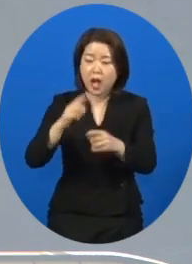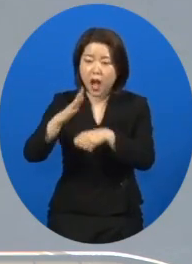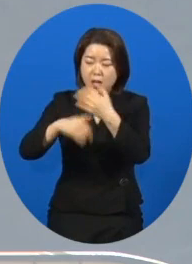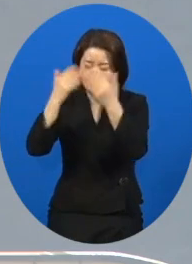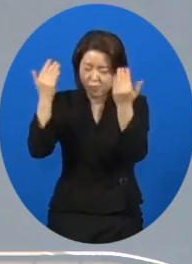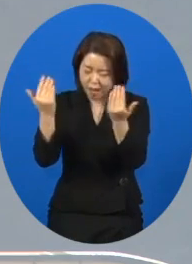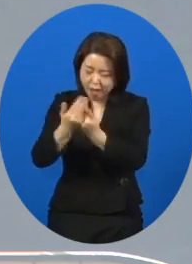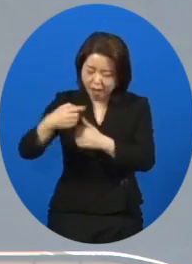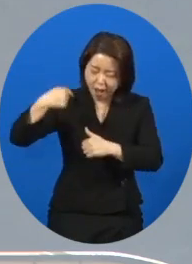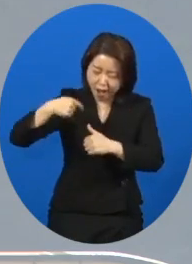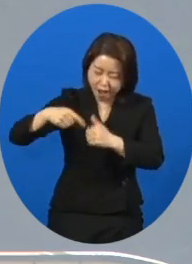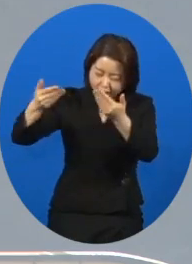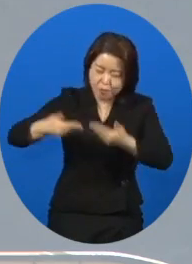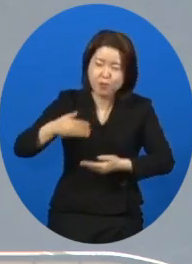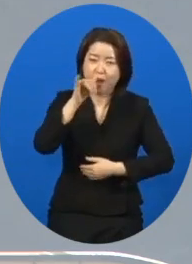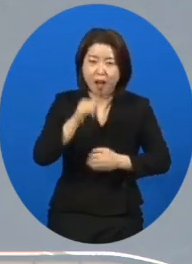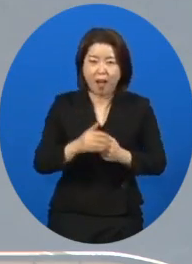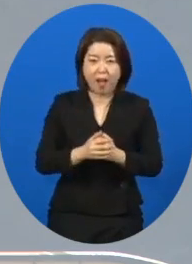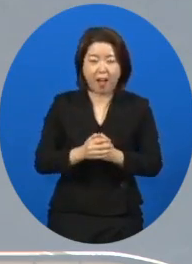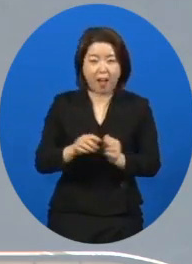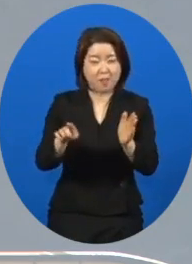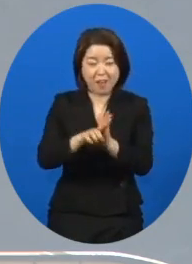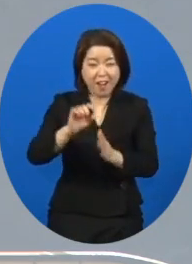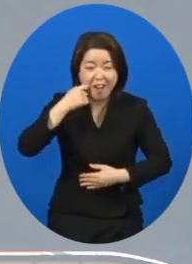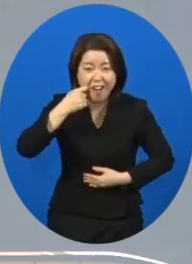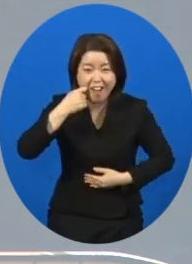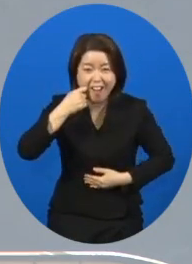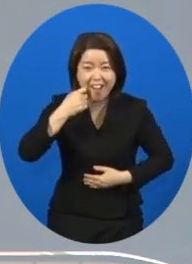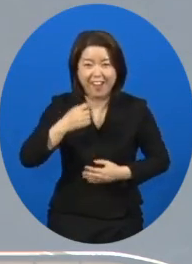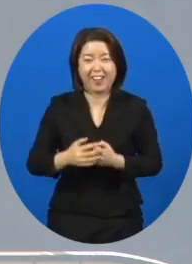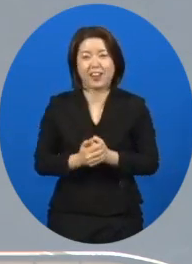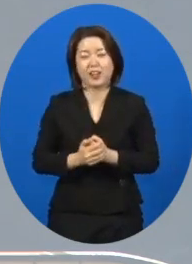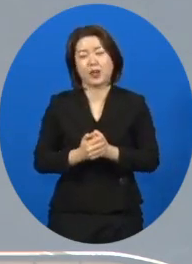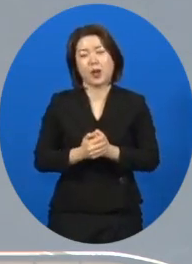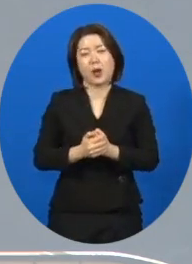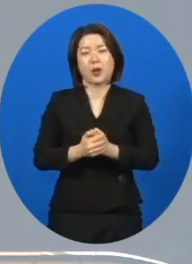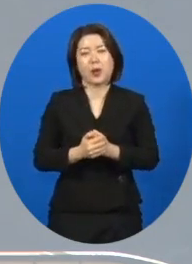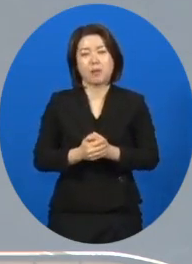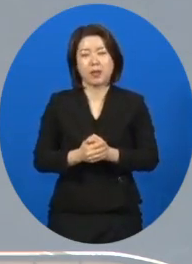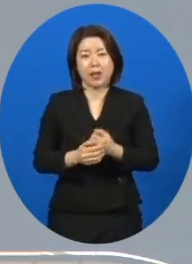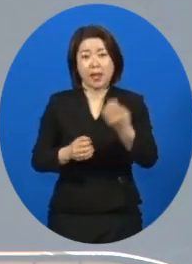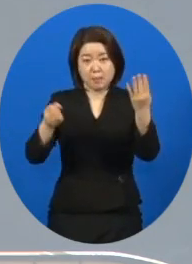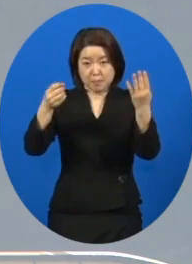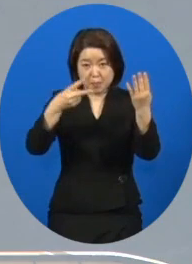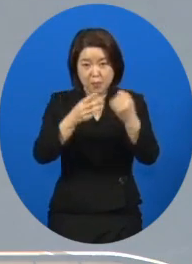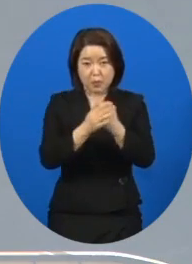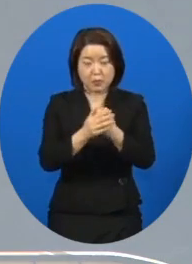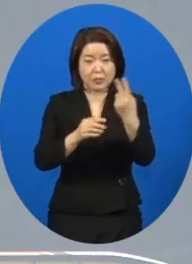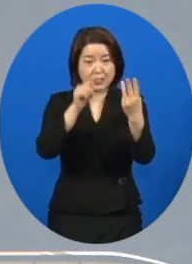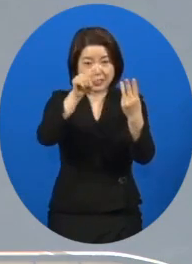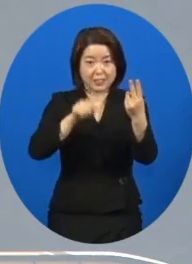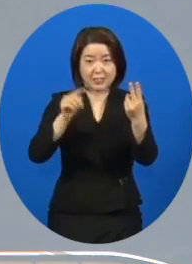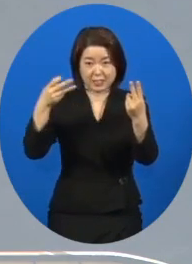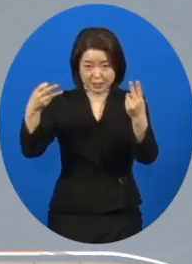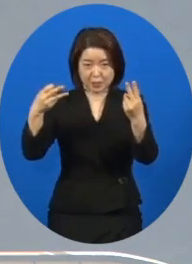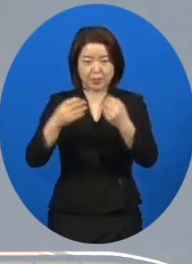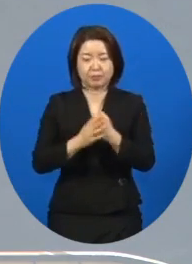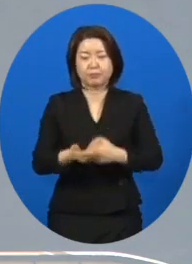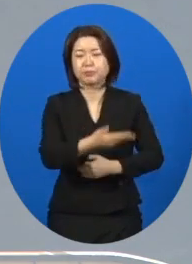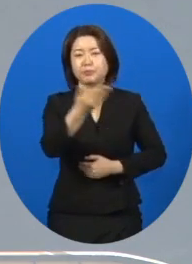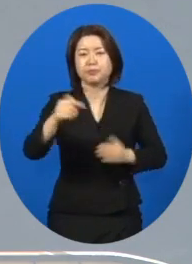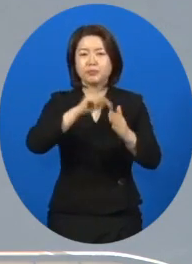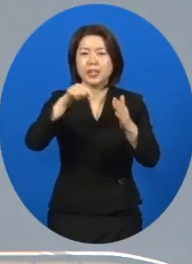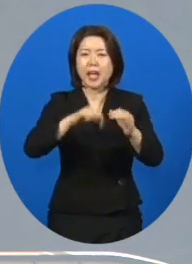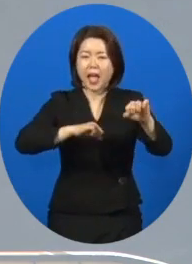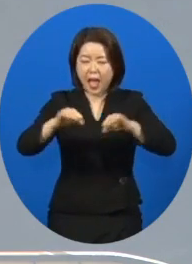주세요. 믿어지지 않죠. 빌립보서 2장 13절 말씀에 너희 안에서